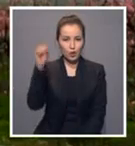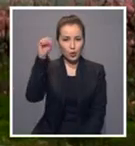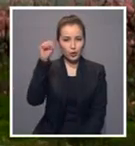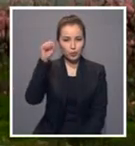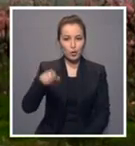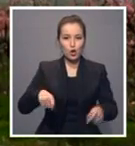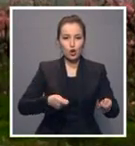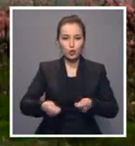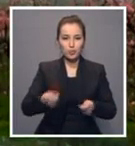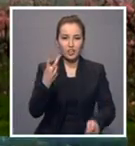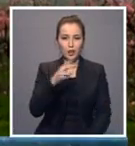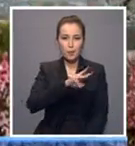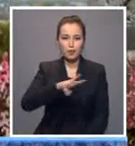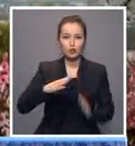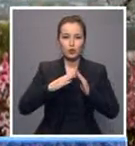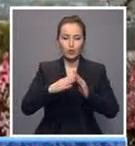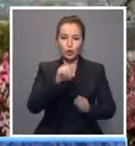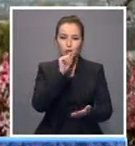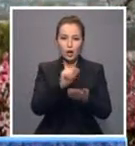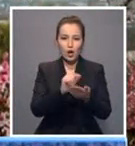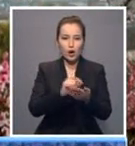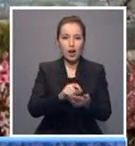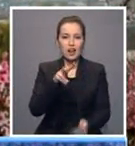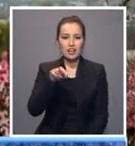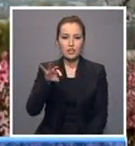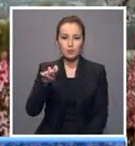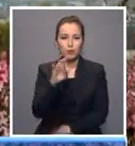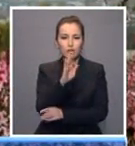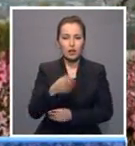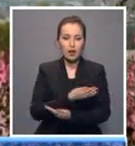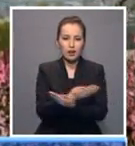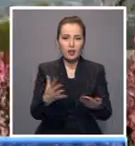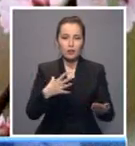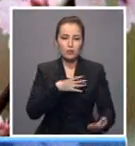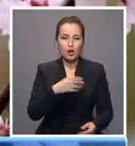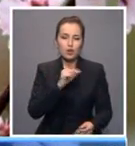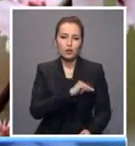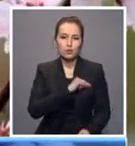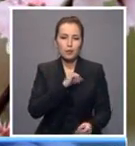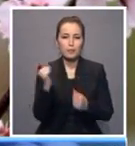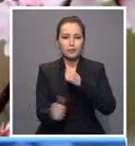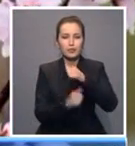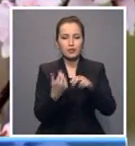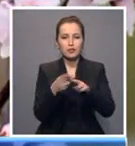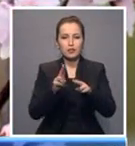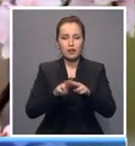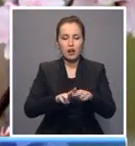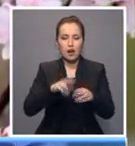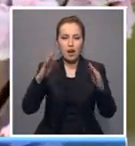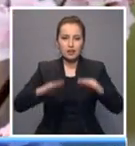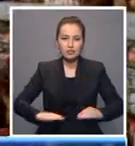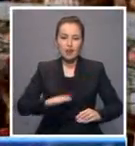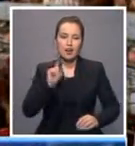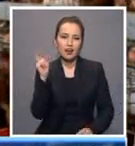Өзбекстан үкіметі 2 миллион үйге тауық пен лимон ағашын таратпақ. Сондағы мақсаты жұмыссыздар санын азайтып, экономиканы өркендету. Жаңа